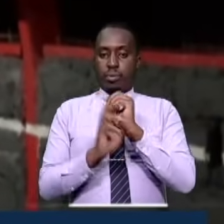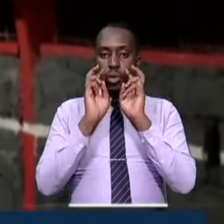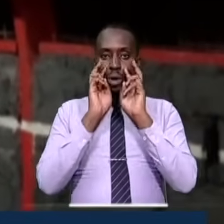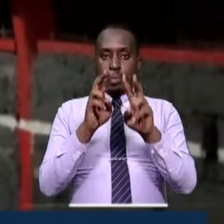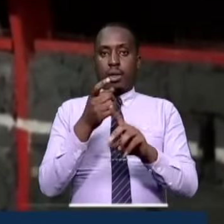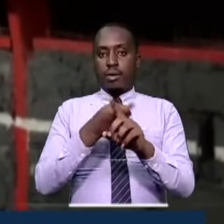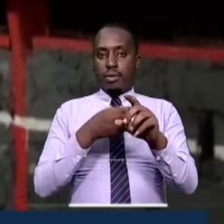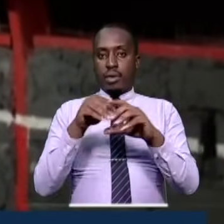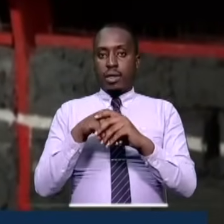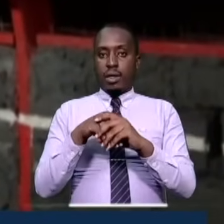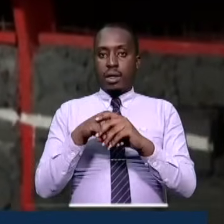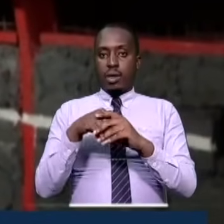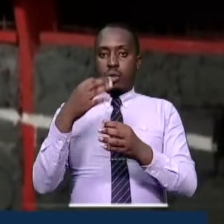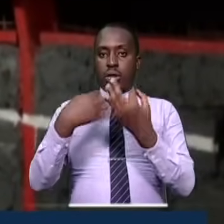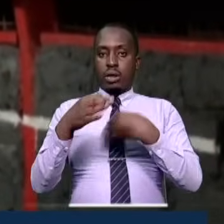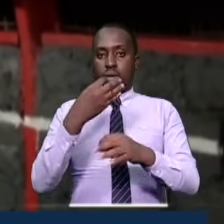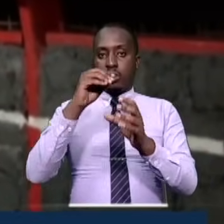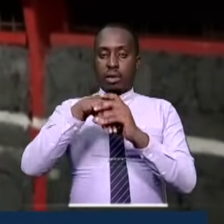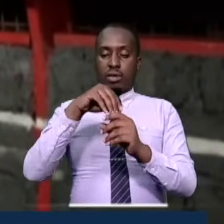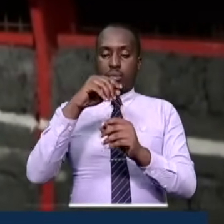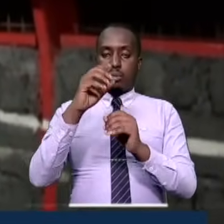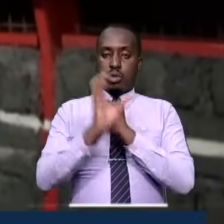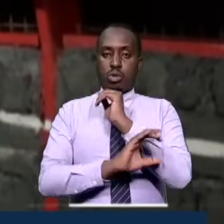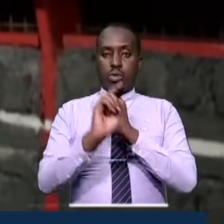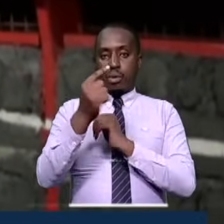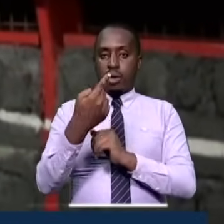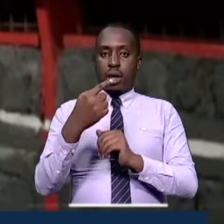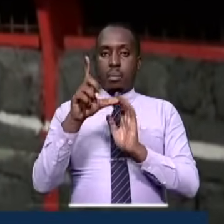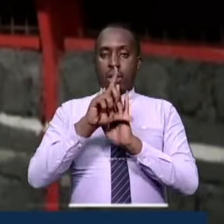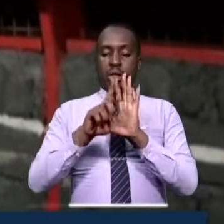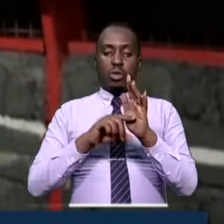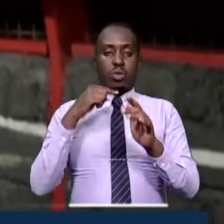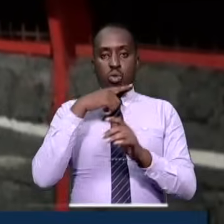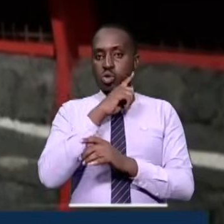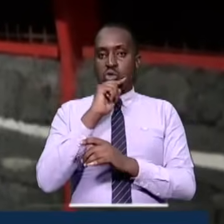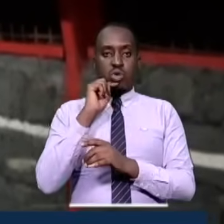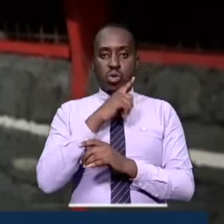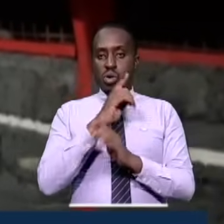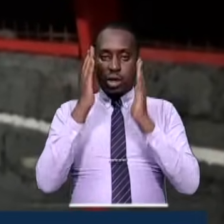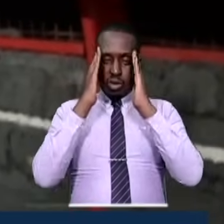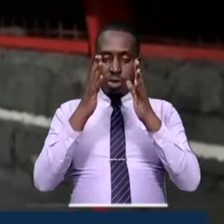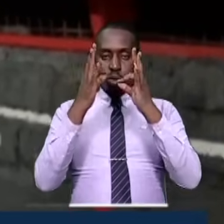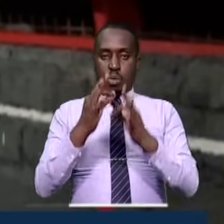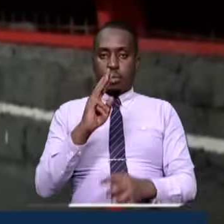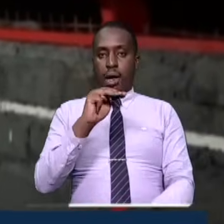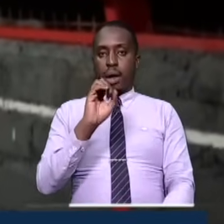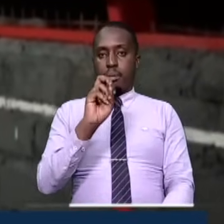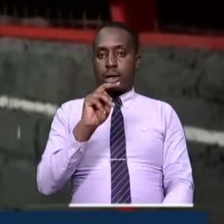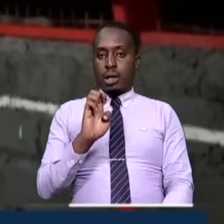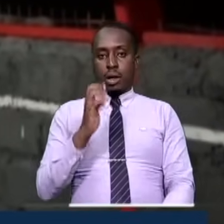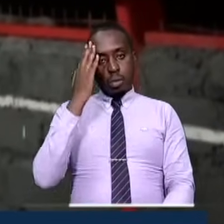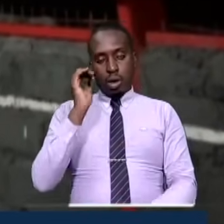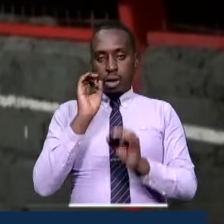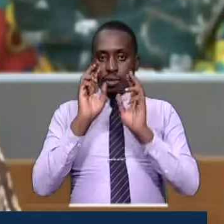yagiye aturuka kuko bone zo za indisitiri zaje mu gihugu bwa mbere amategeko sosiyali yagiye ashingira ku bintu bijyanye n'amenyo kuko iyo